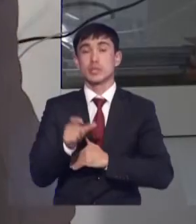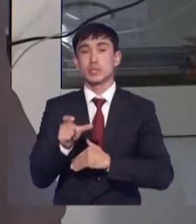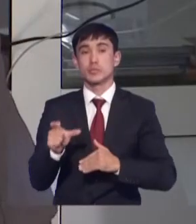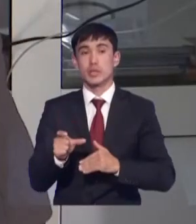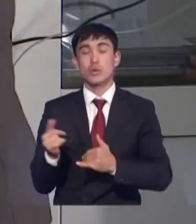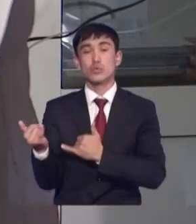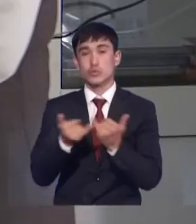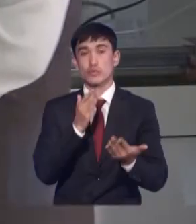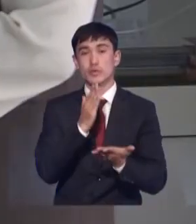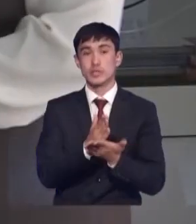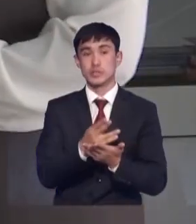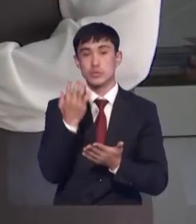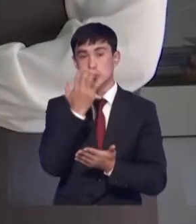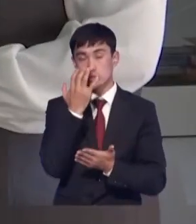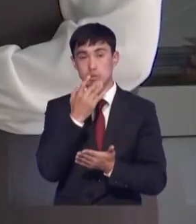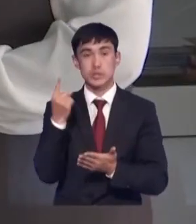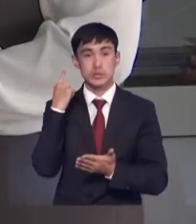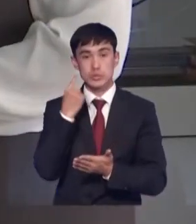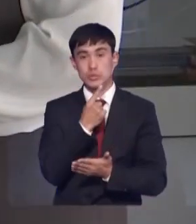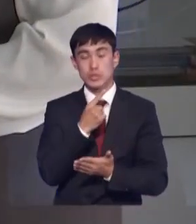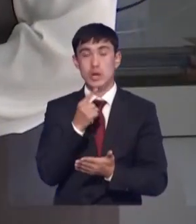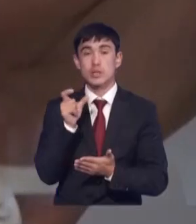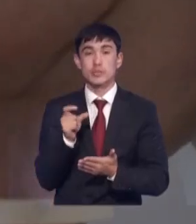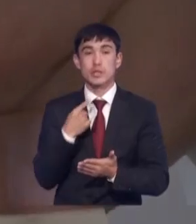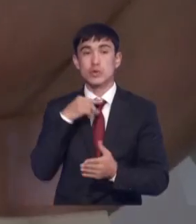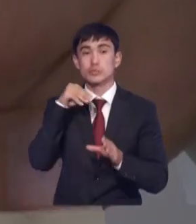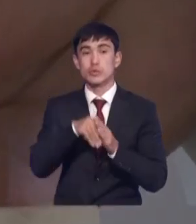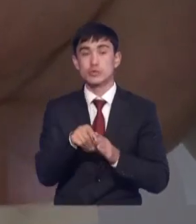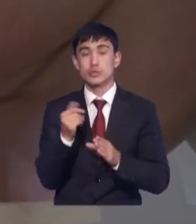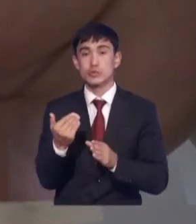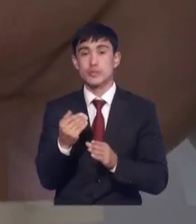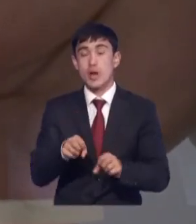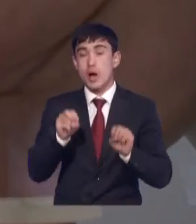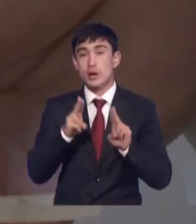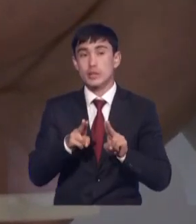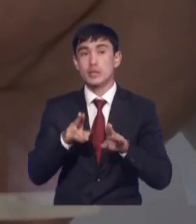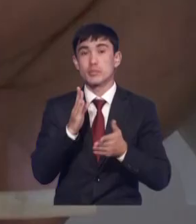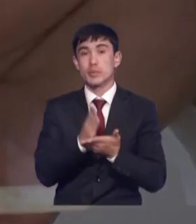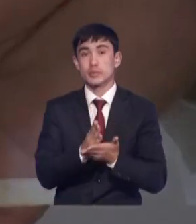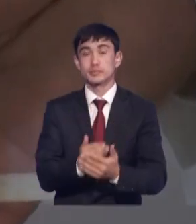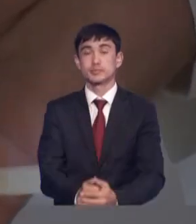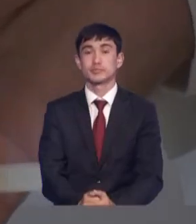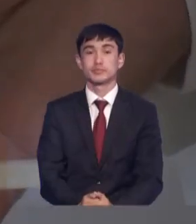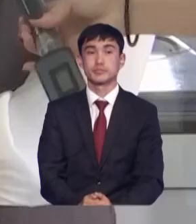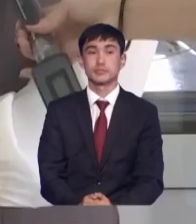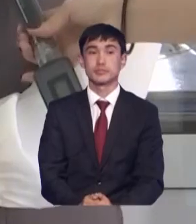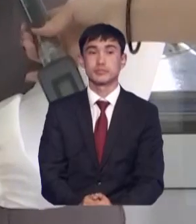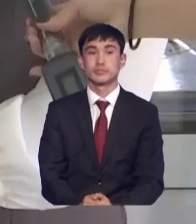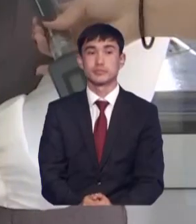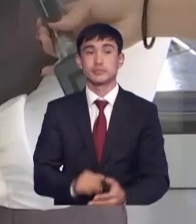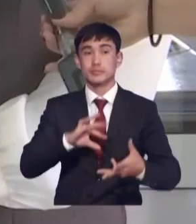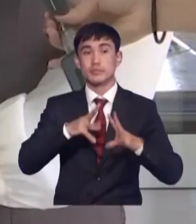да жағдай жасалған. Көру қабілеті мен есту қабілеті нашар, дауыс берушілер үшін арнайы құрылғылар қойылған.